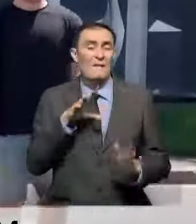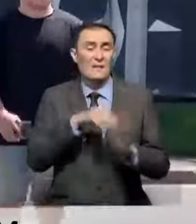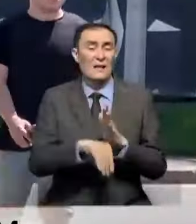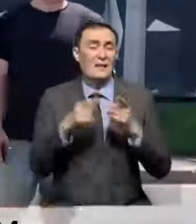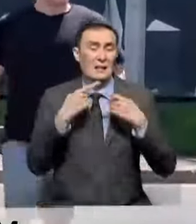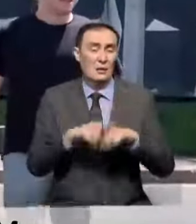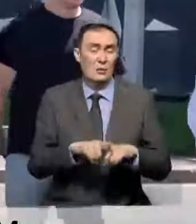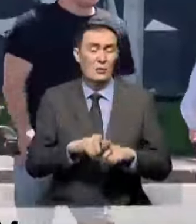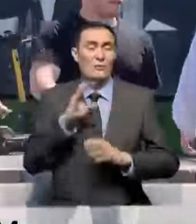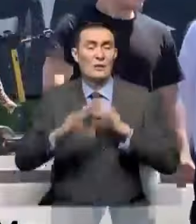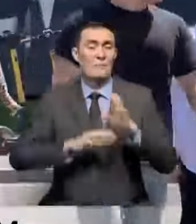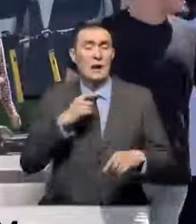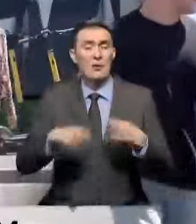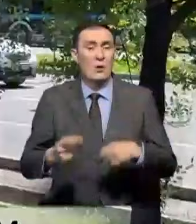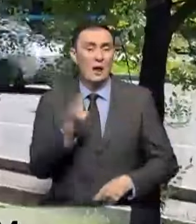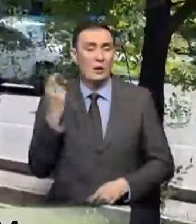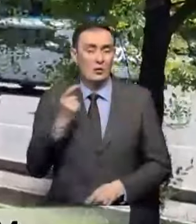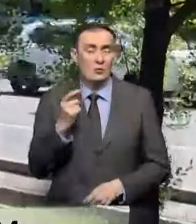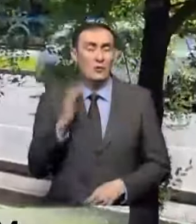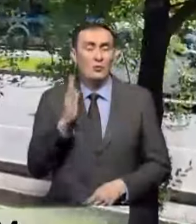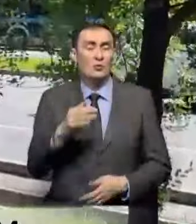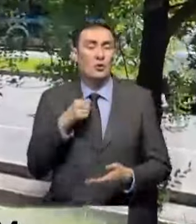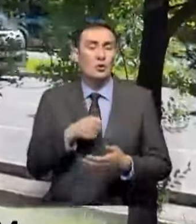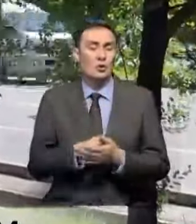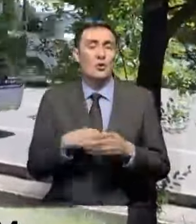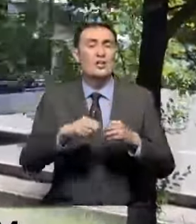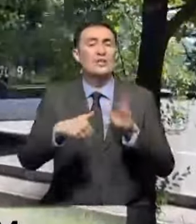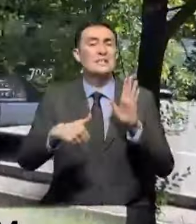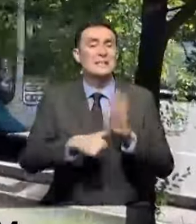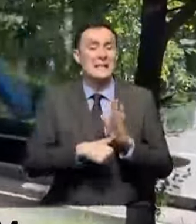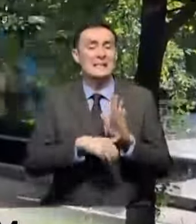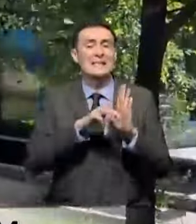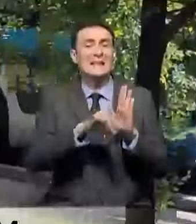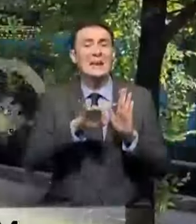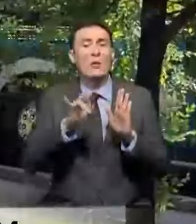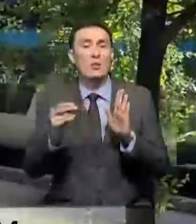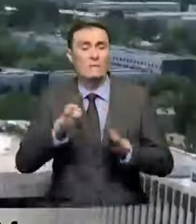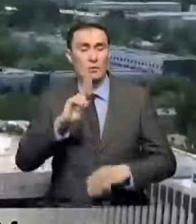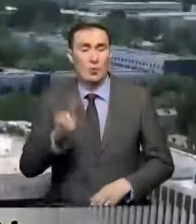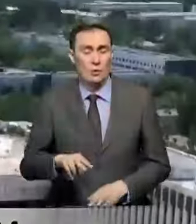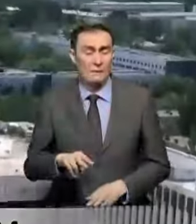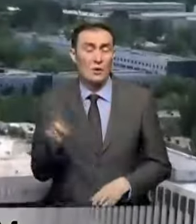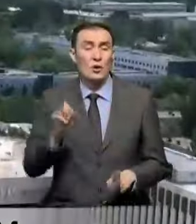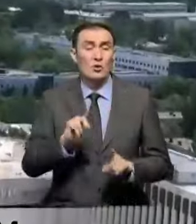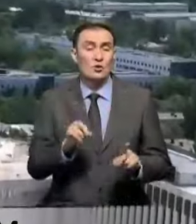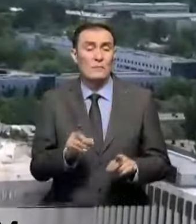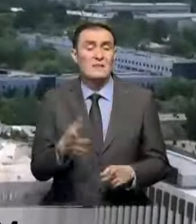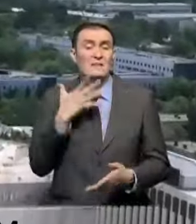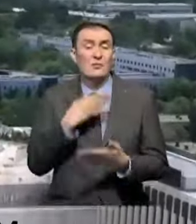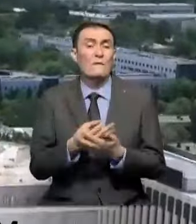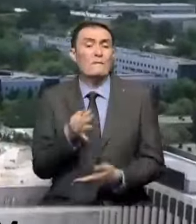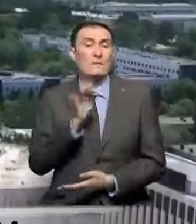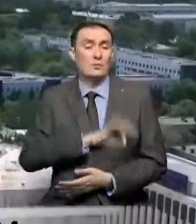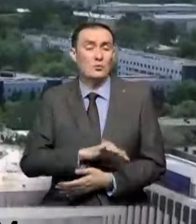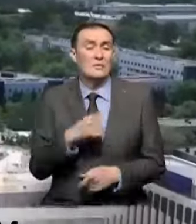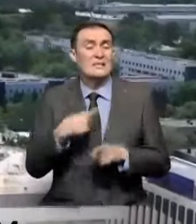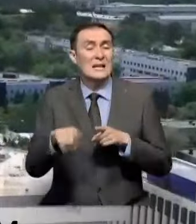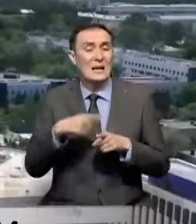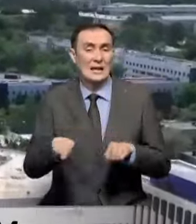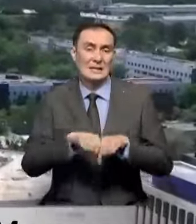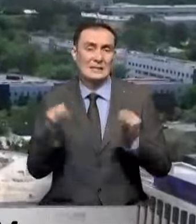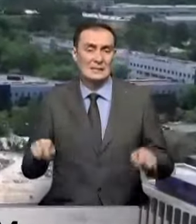технологии в глобальную экономику достигнет 16 триллионов долларов чтобы поймать свою волну нужно скорее